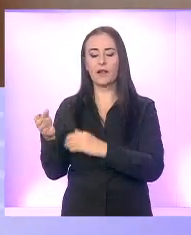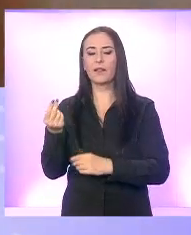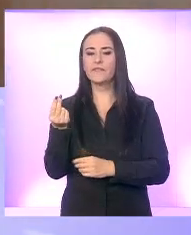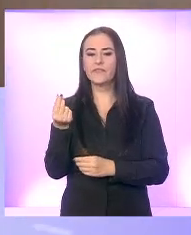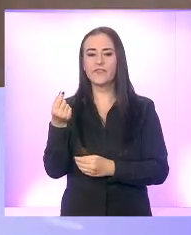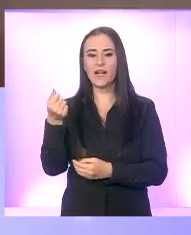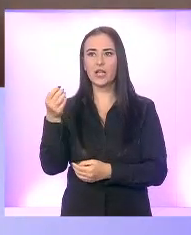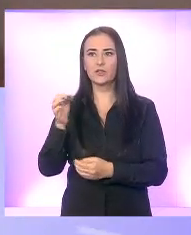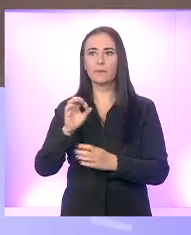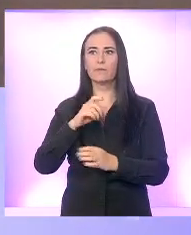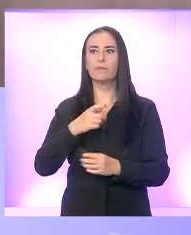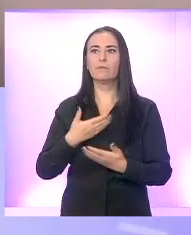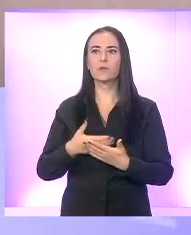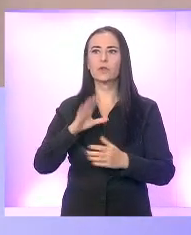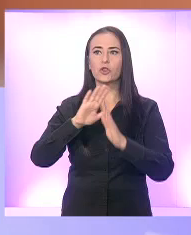finanțare, pentru că